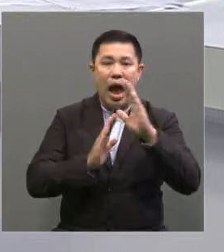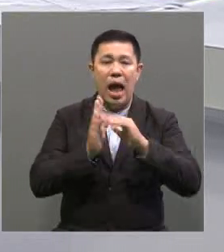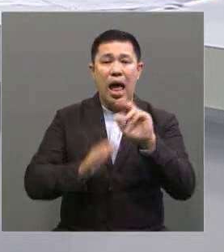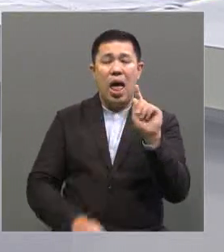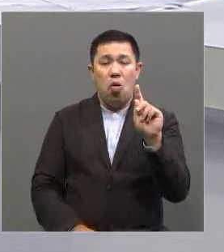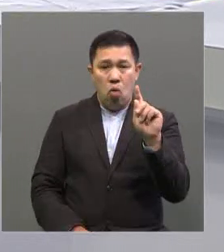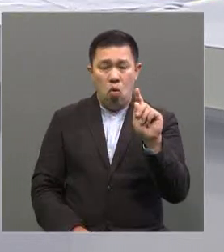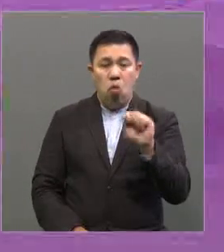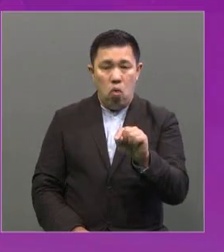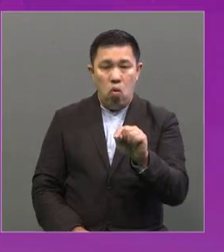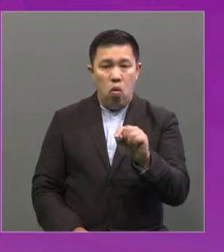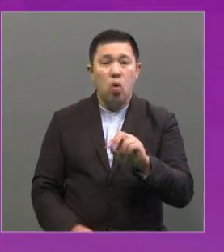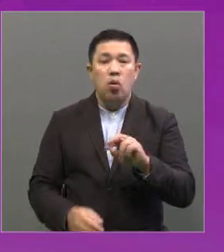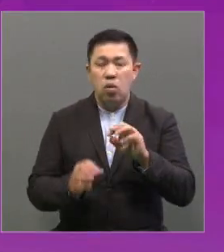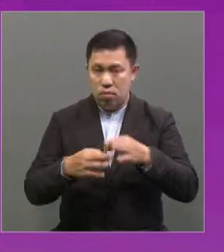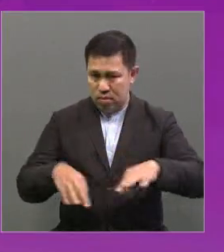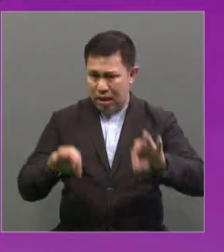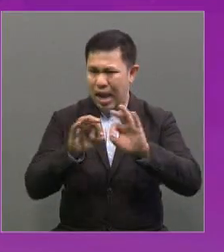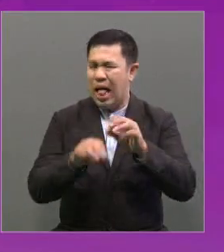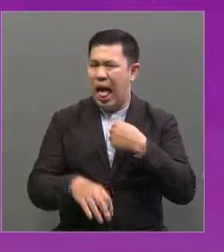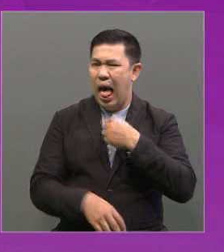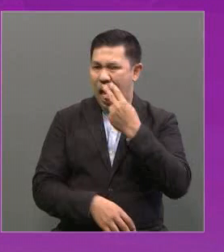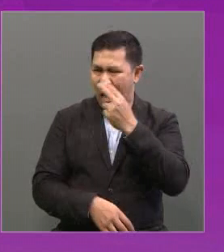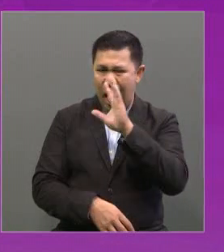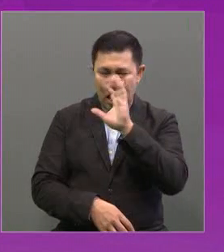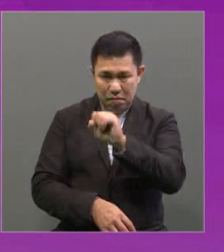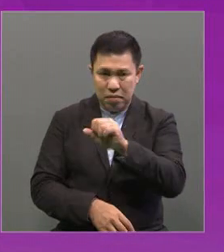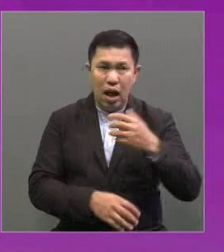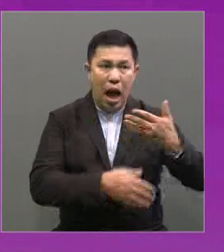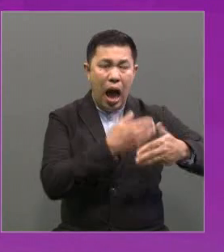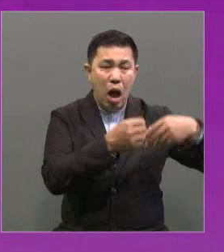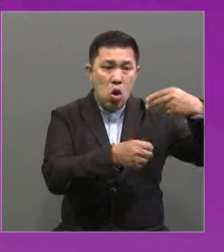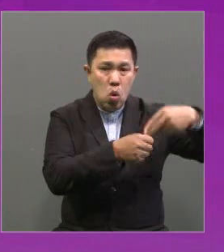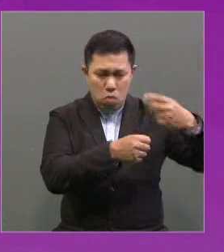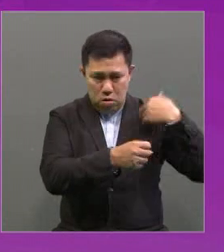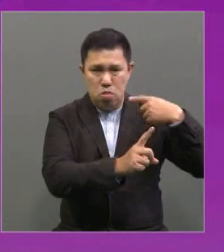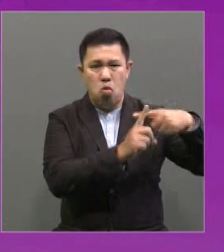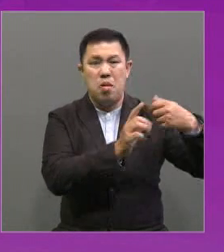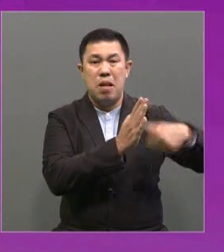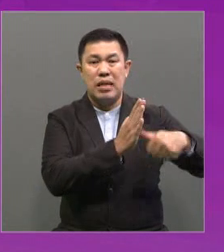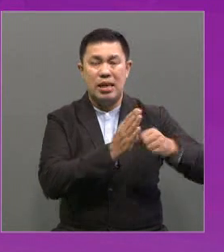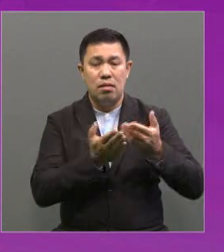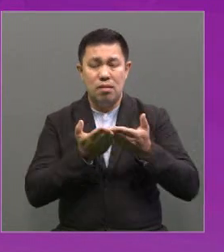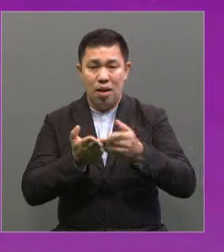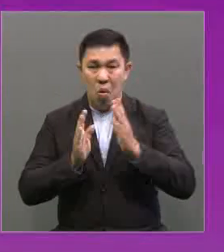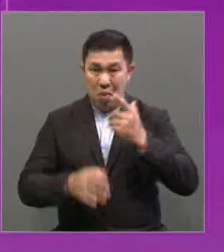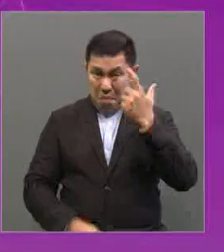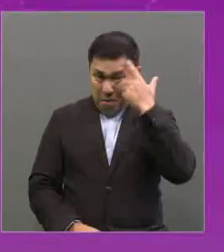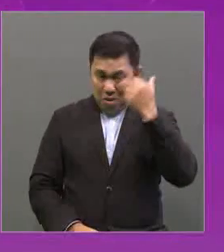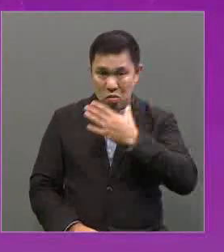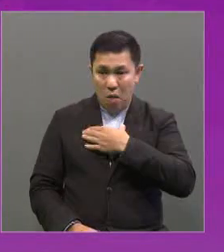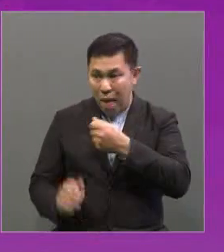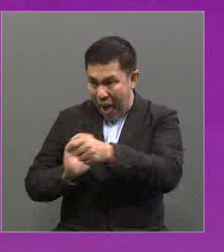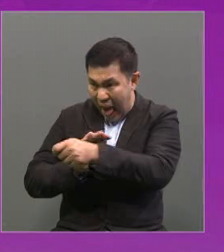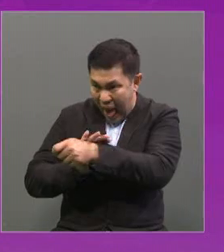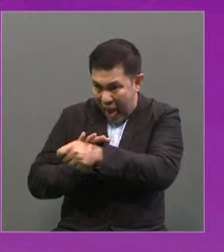ขียวมันก็จะแยกได้ทันทีจากน้ำมันทั่วๆไปที่ขายบนฝั่งที่มันจะแพงกว่าเพราะมันมีภาษีอยู่แต่มันก็มีคนหัวใสชอบที่จะลักล